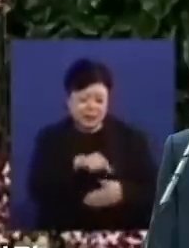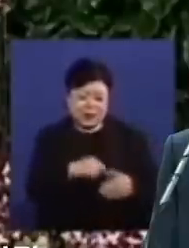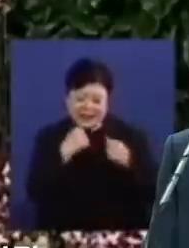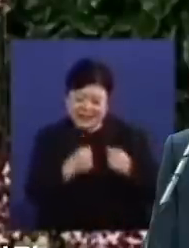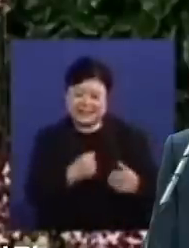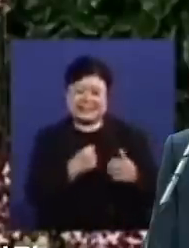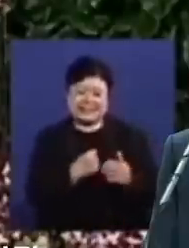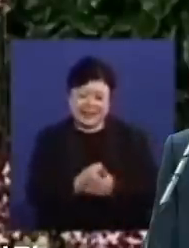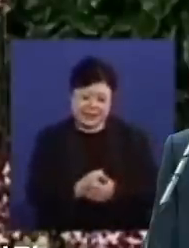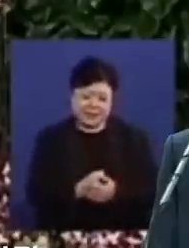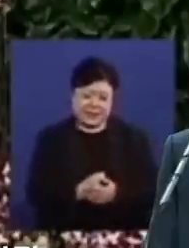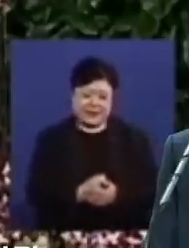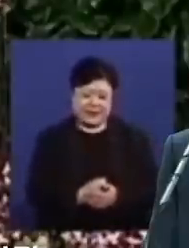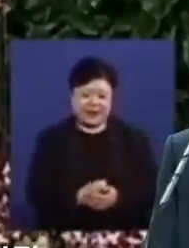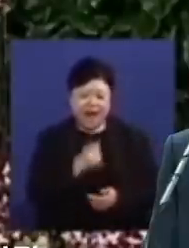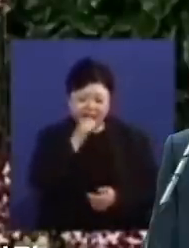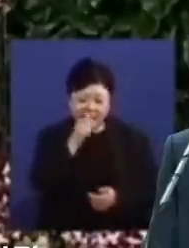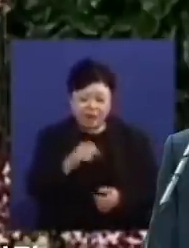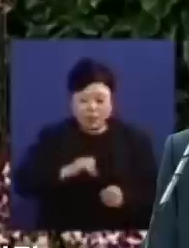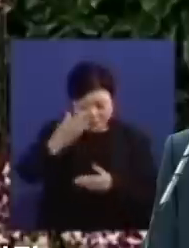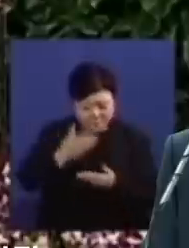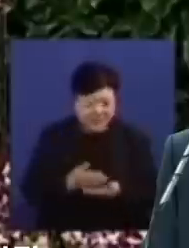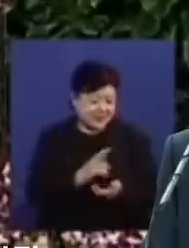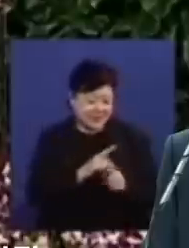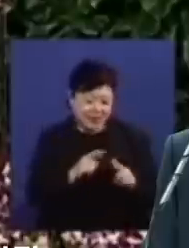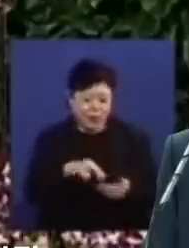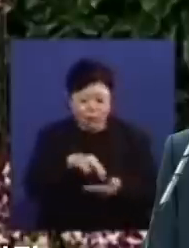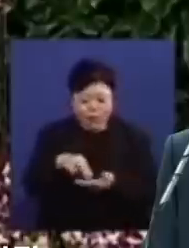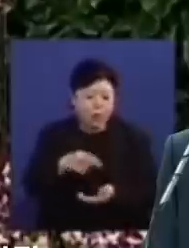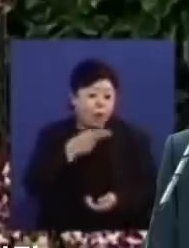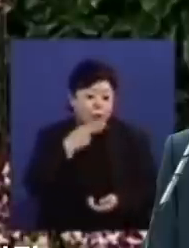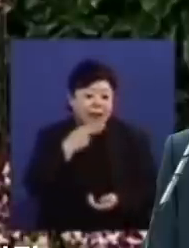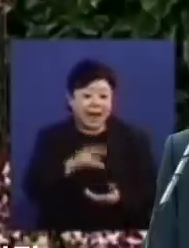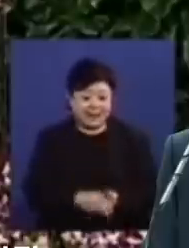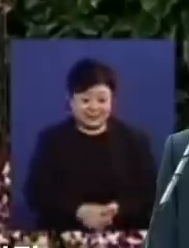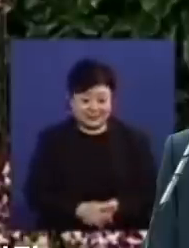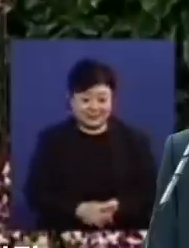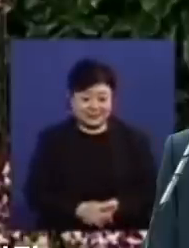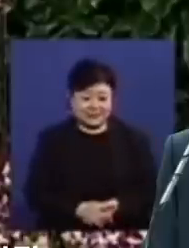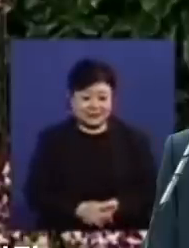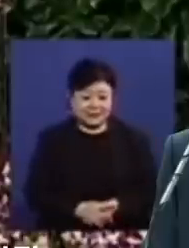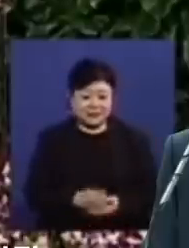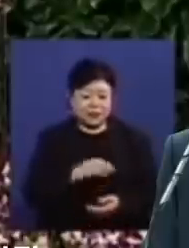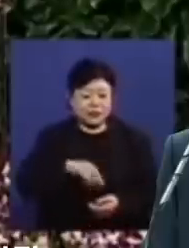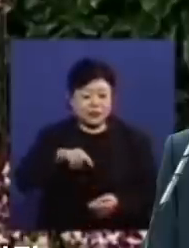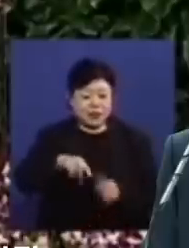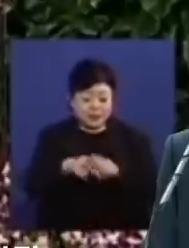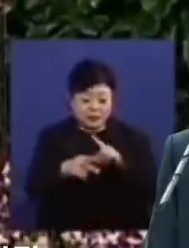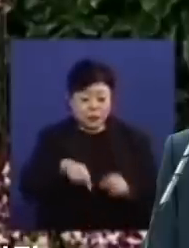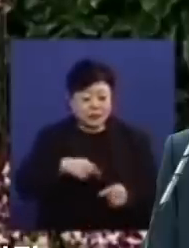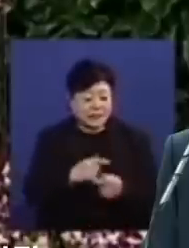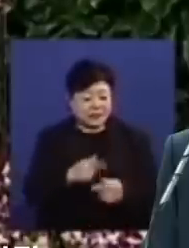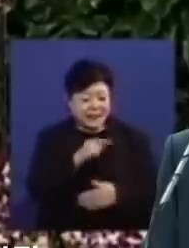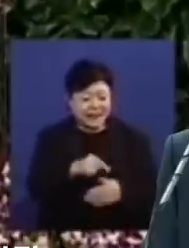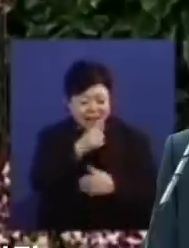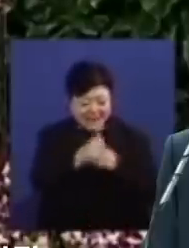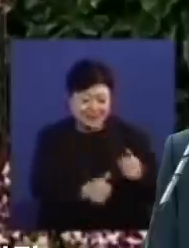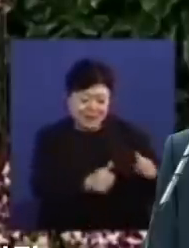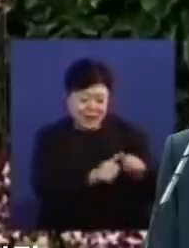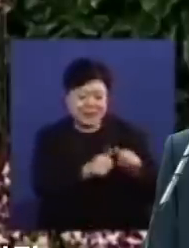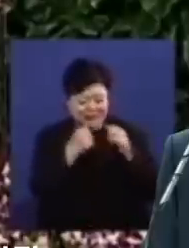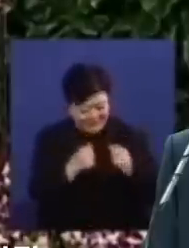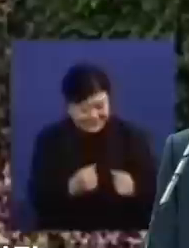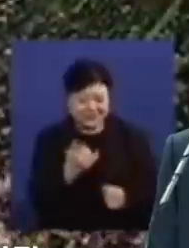계시기 때문에 나는 결코 버림받지 않고 외롭지 않습니다. 어디 가도 혼자가 아닙니다. 내 안에 하나님이